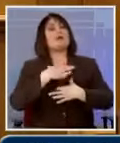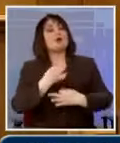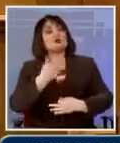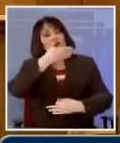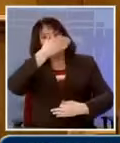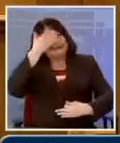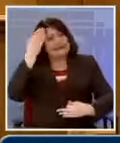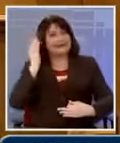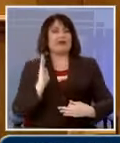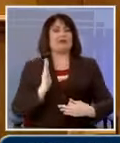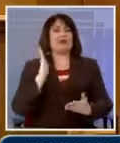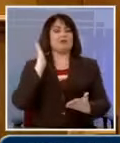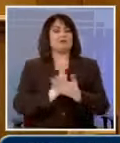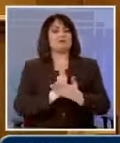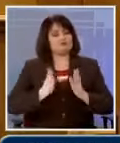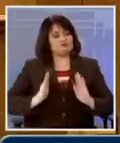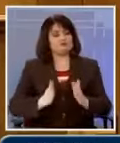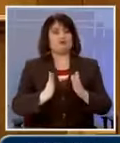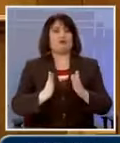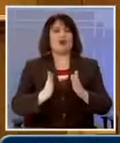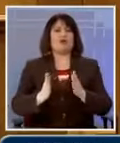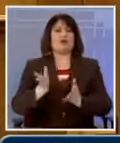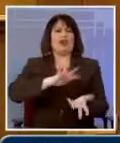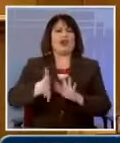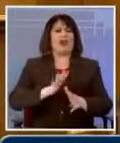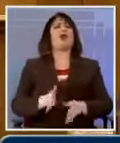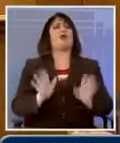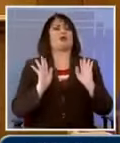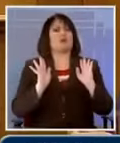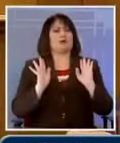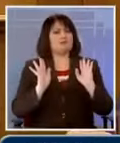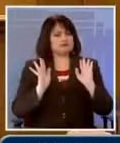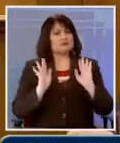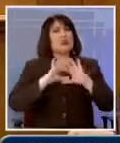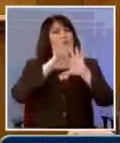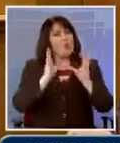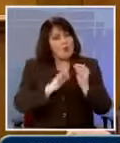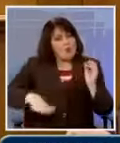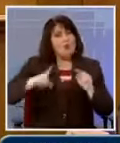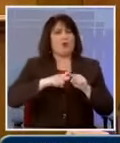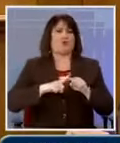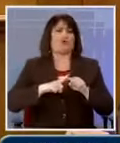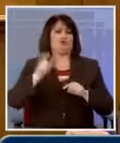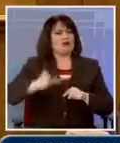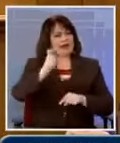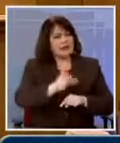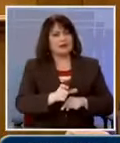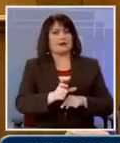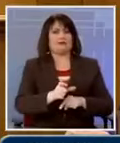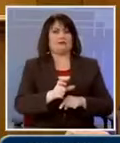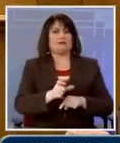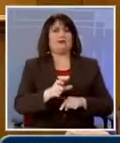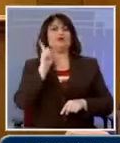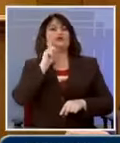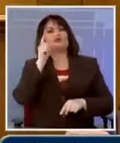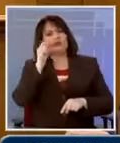τίμια, αταλάντευτα, χωρίς πισωγυρίσματα, όλους και όλες ξεχωριστά, τις